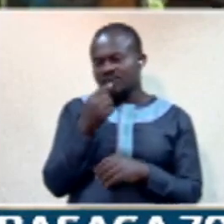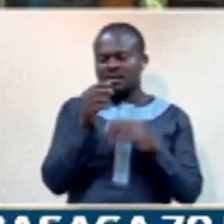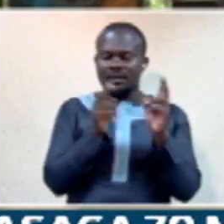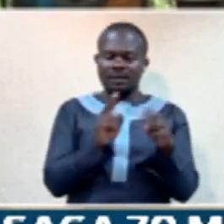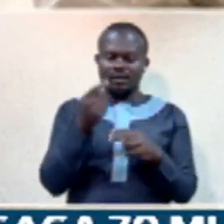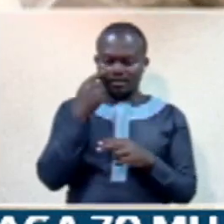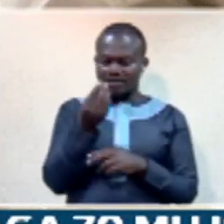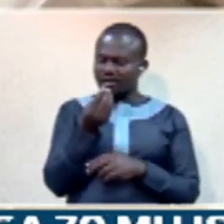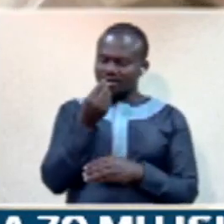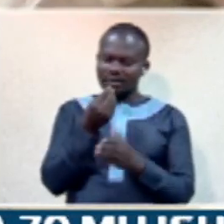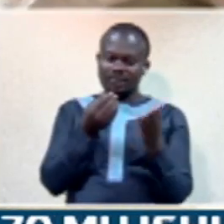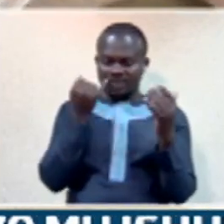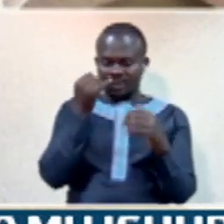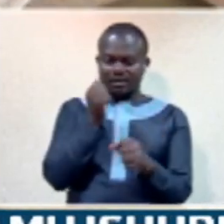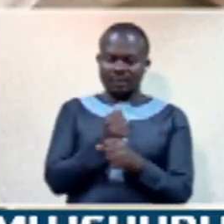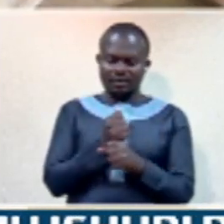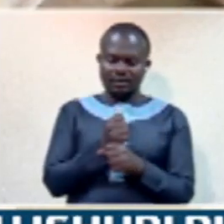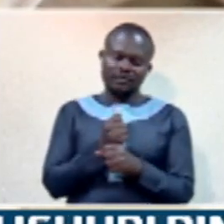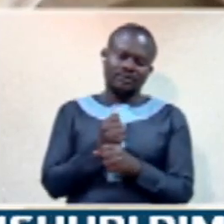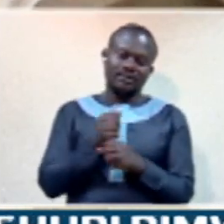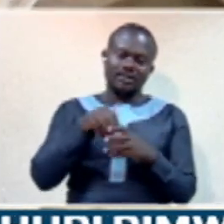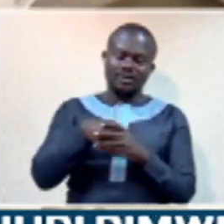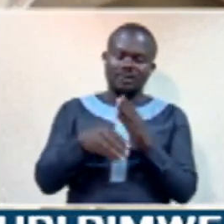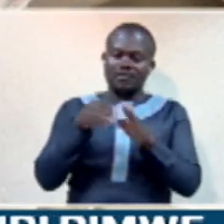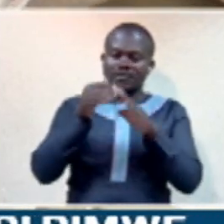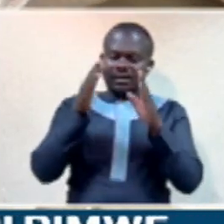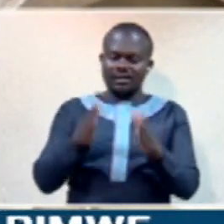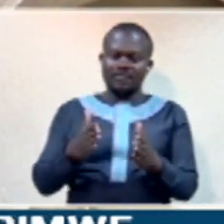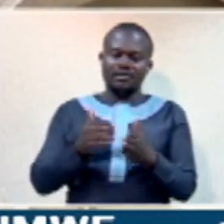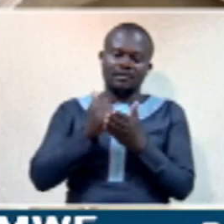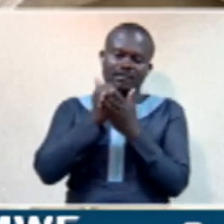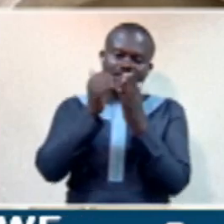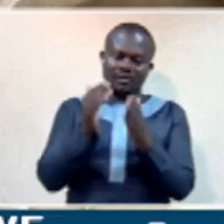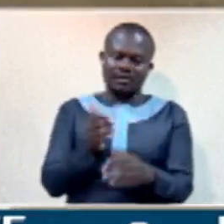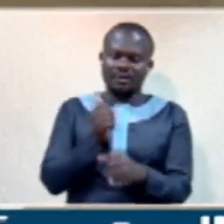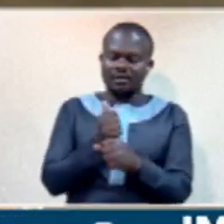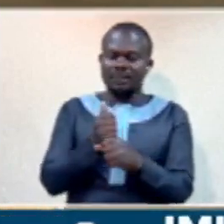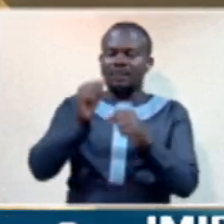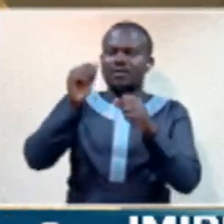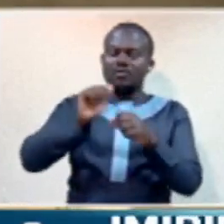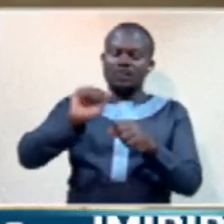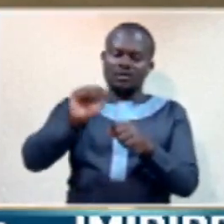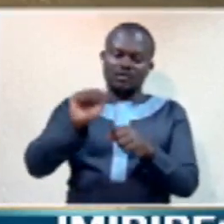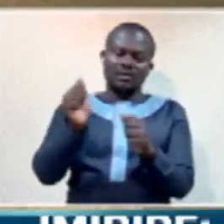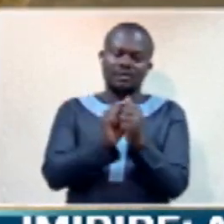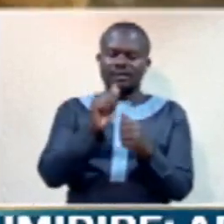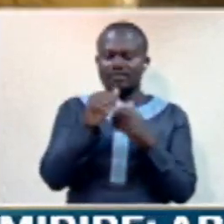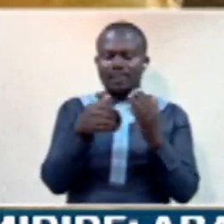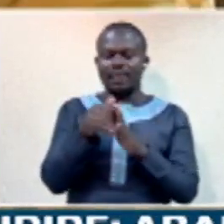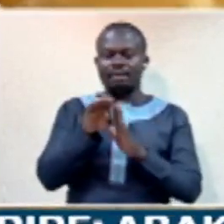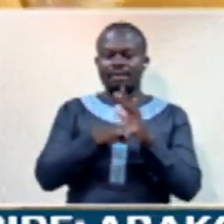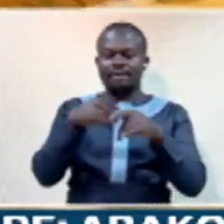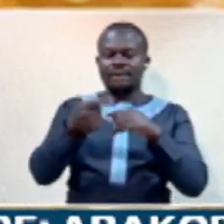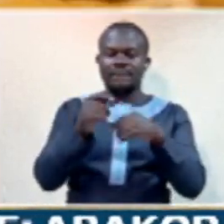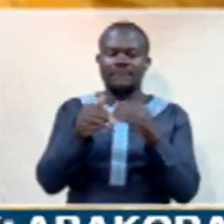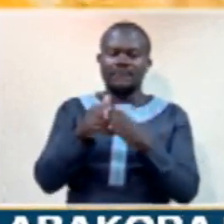babona ibyo kurya ari uko bakoze harimo abafundi abayede abakora mu binamba n'abandi kandi ko ari gahunda